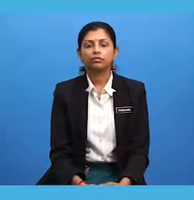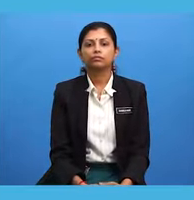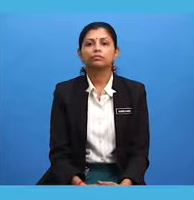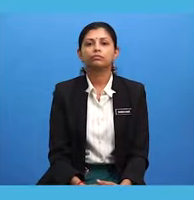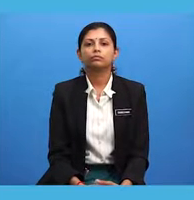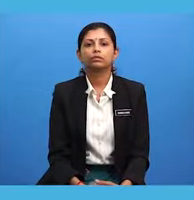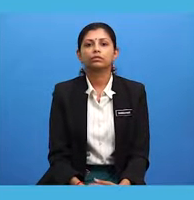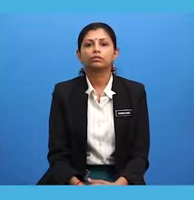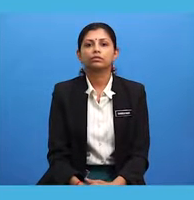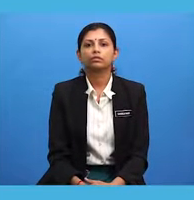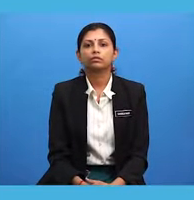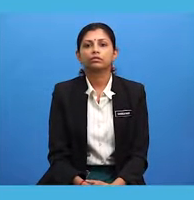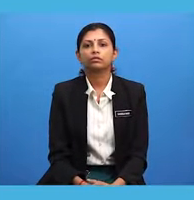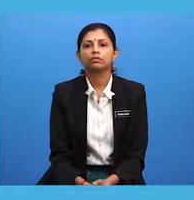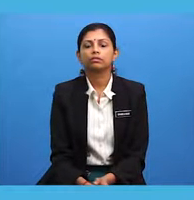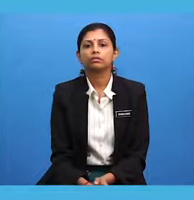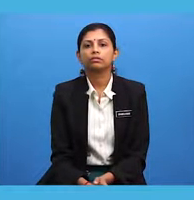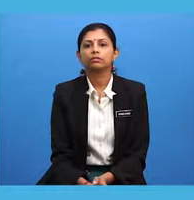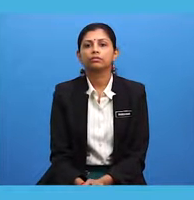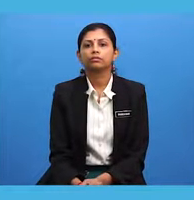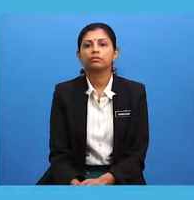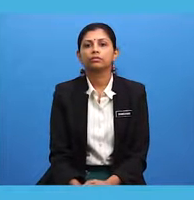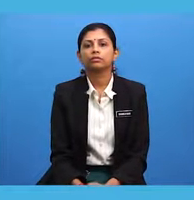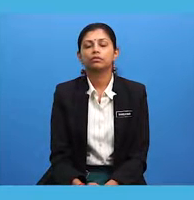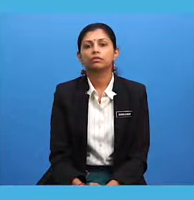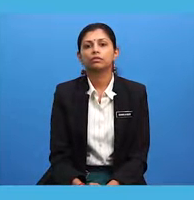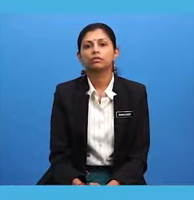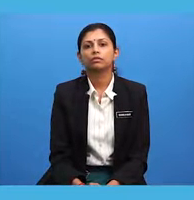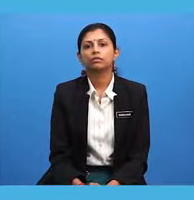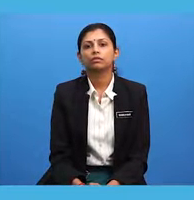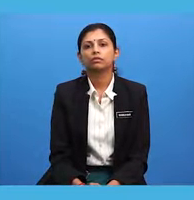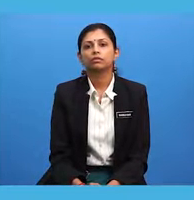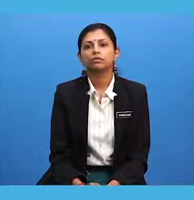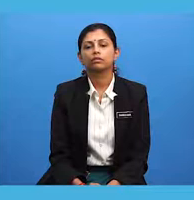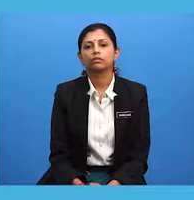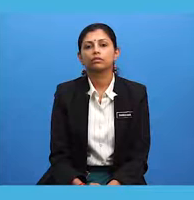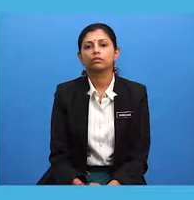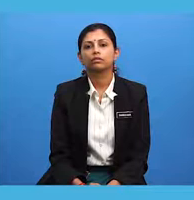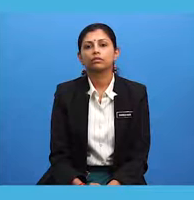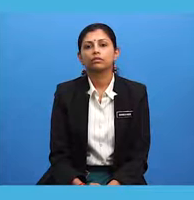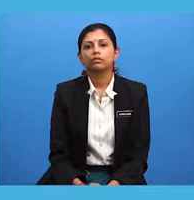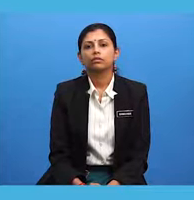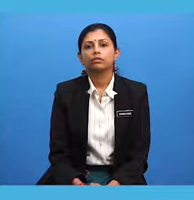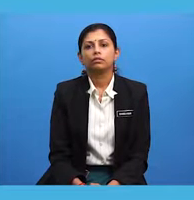C. Hormon pelutinan. D. Hormon pituitari.